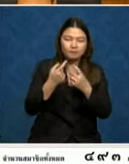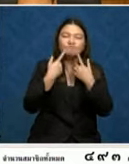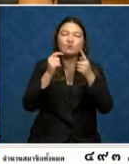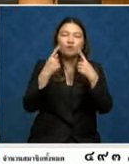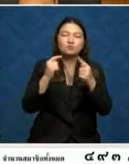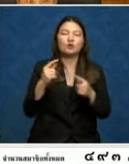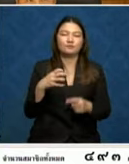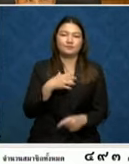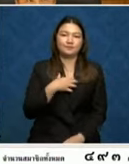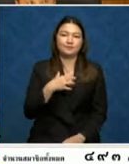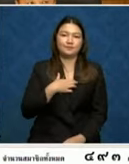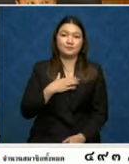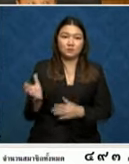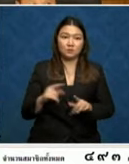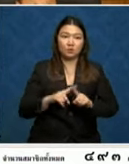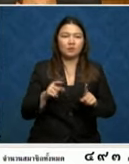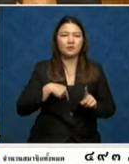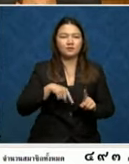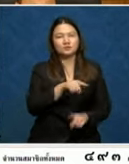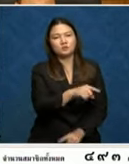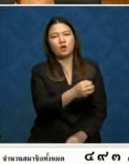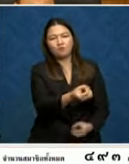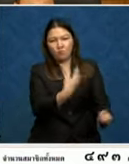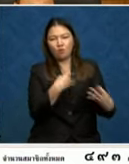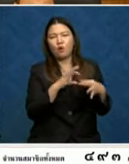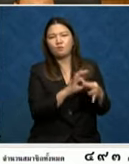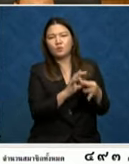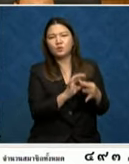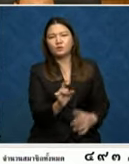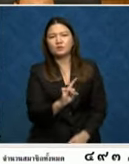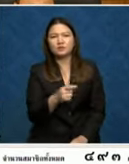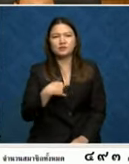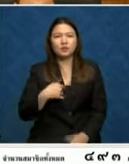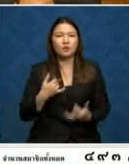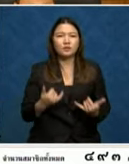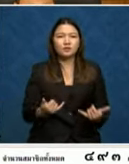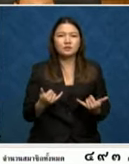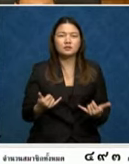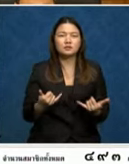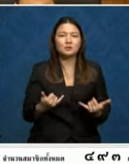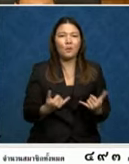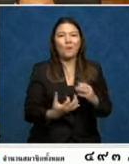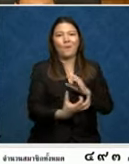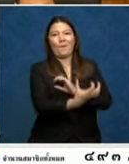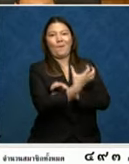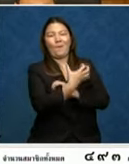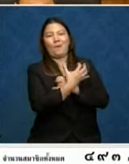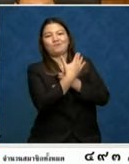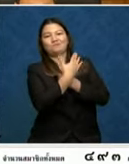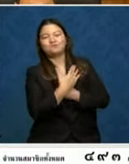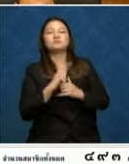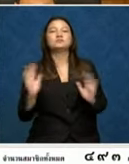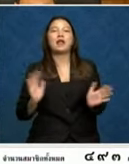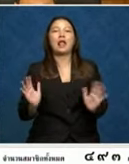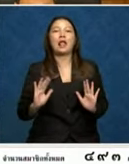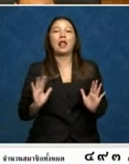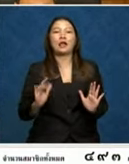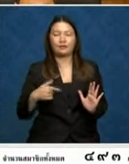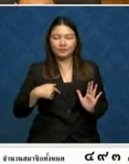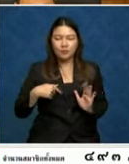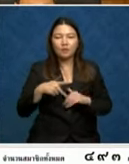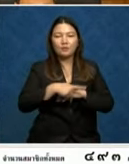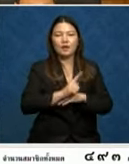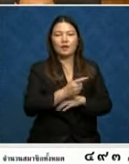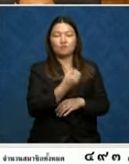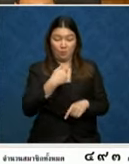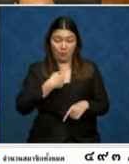ติของ Veepดคเป็น่วงแต่ Veep plain กไม่ได้มากดดันทางผมในฐาณะประทานว่า